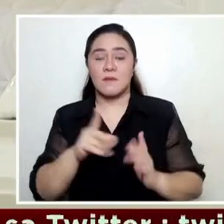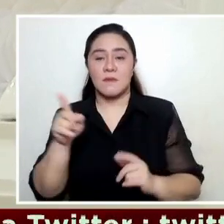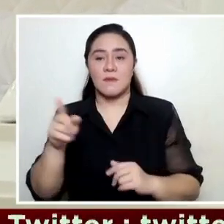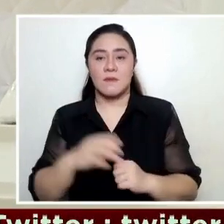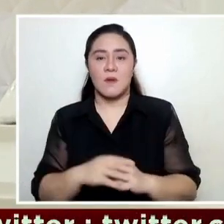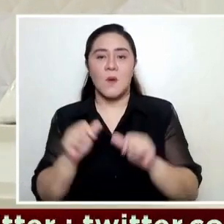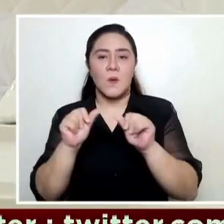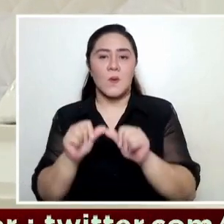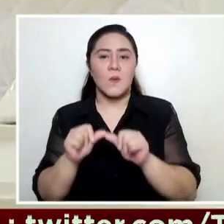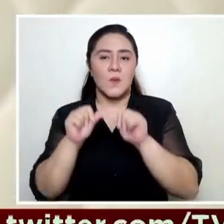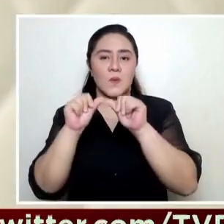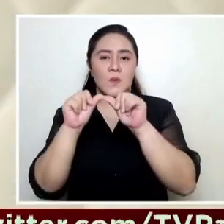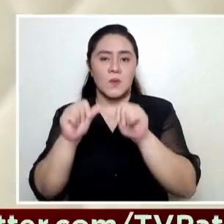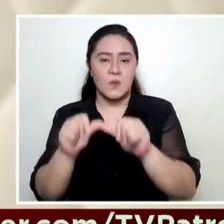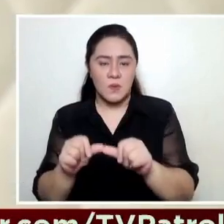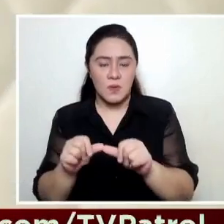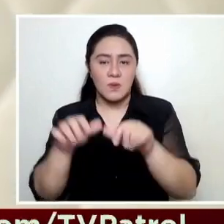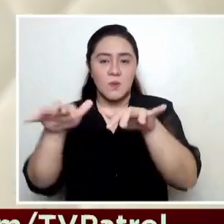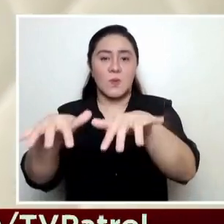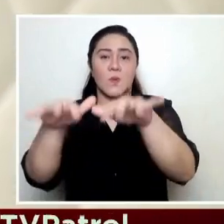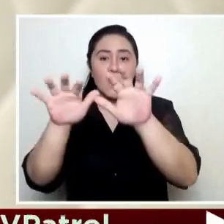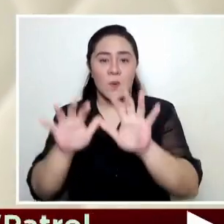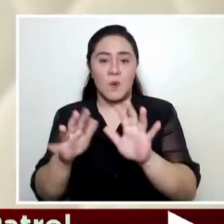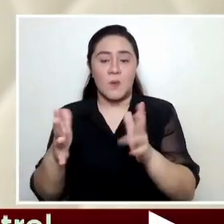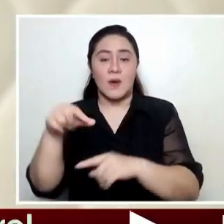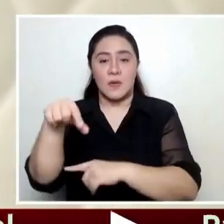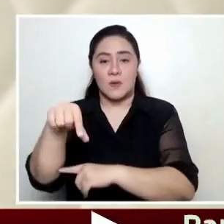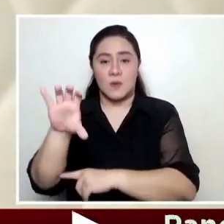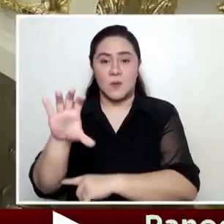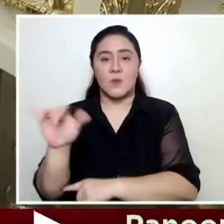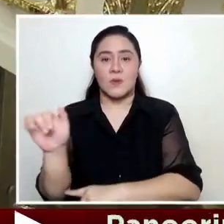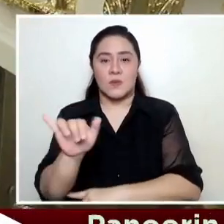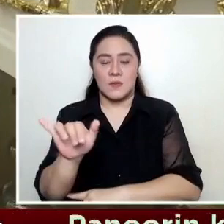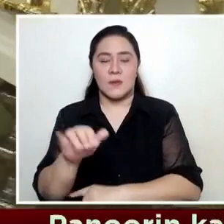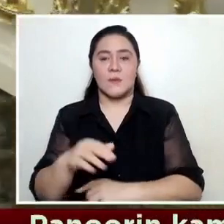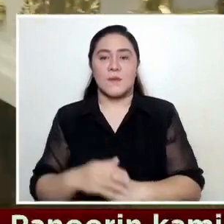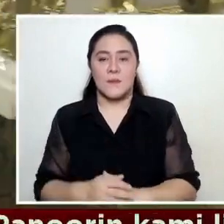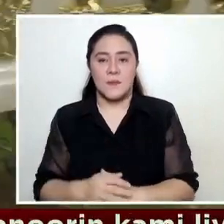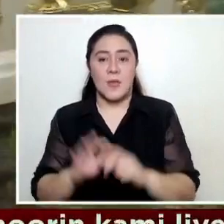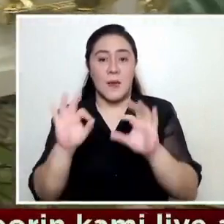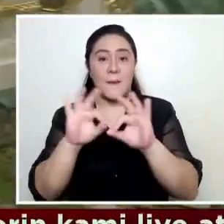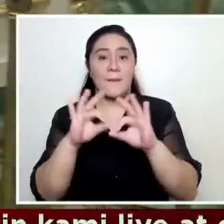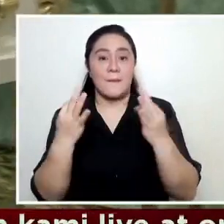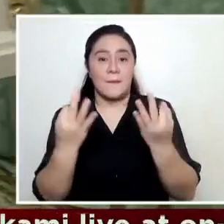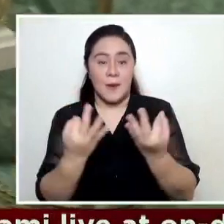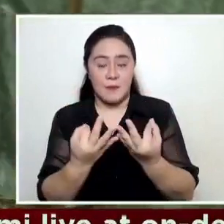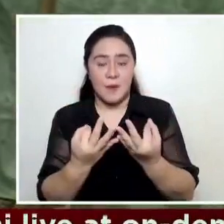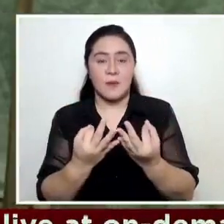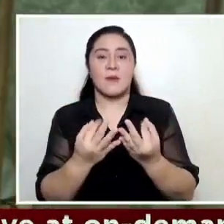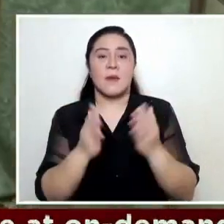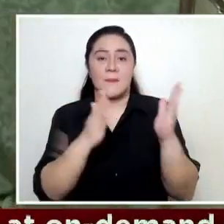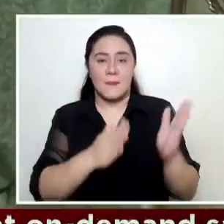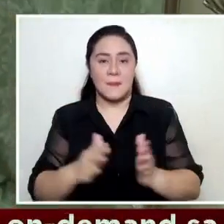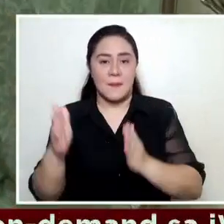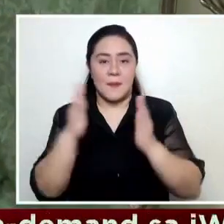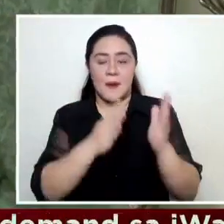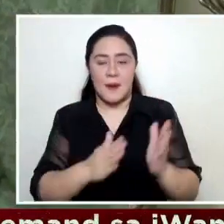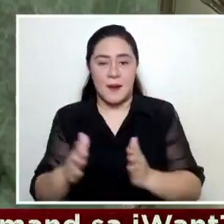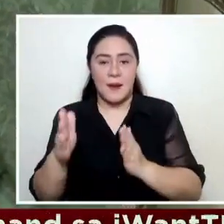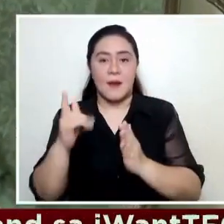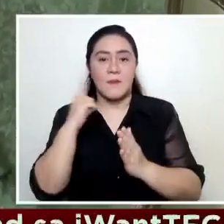kanyang ramay, ang kanyang burol sa May Quezon City. Pero inaasikaso na ng pamilya ilipat ito, yung kanyang mga labi, sa kanilang